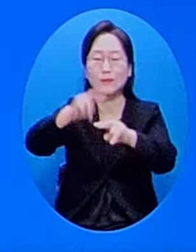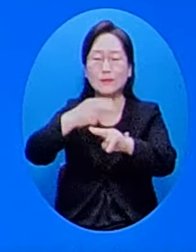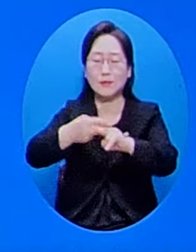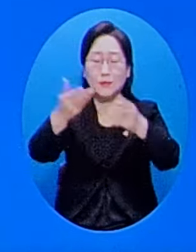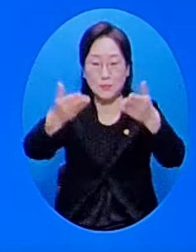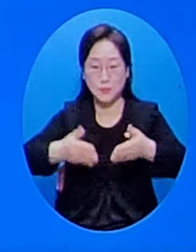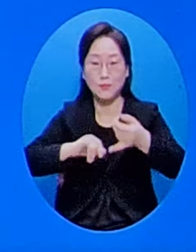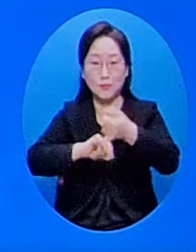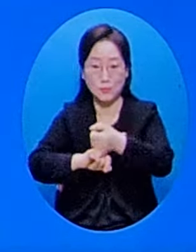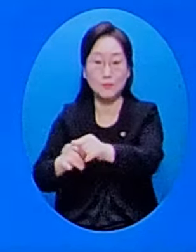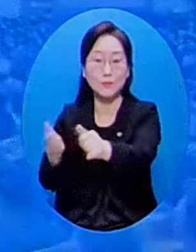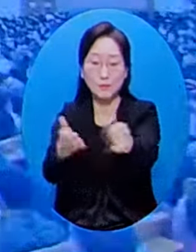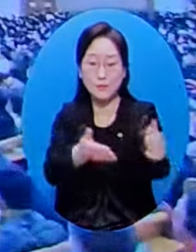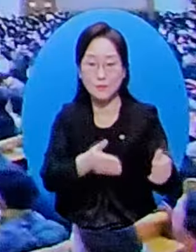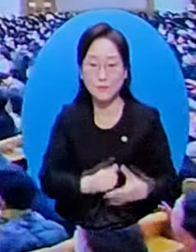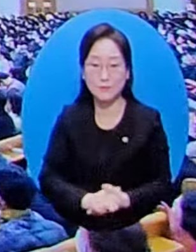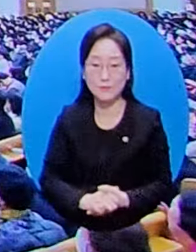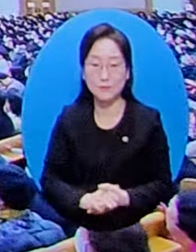하나님의 자녀들이 되시기를 바랍니다.